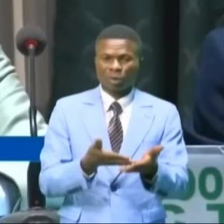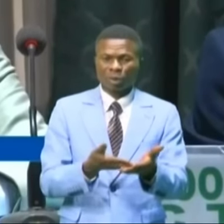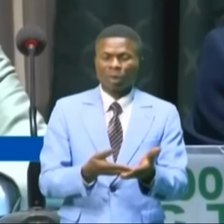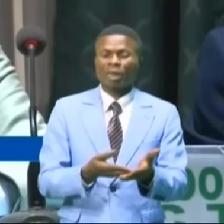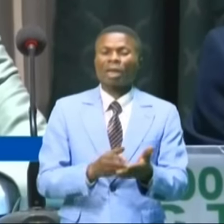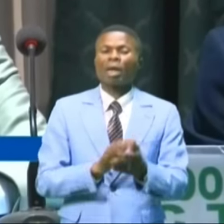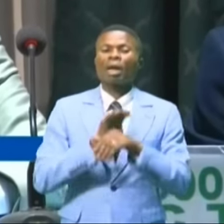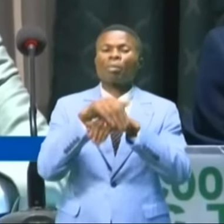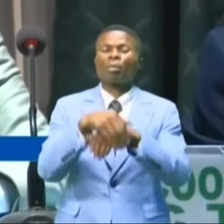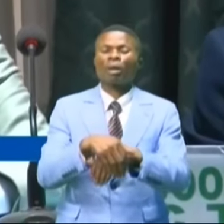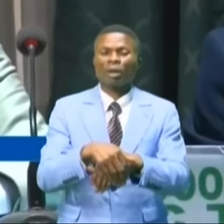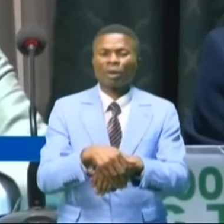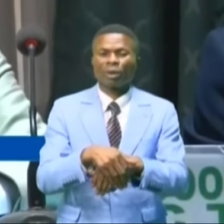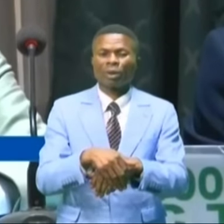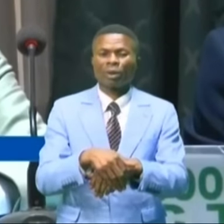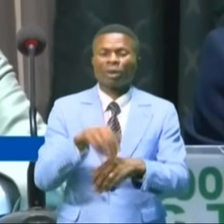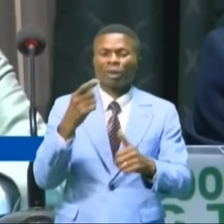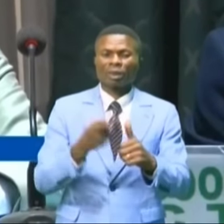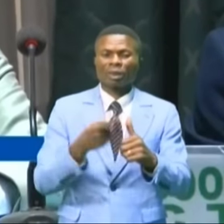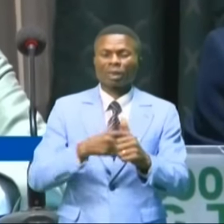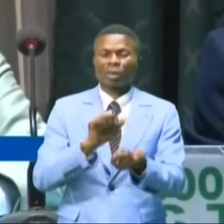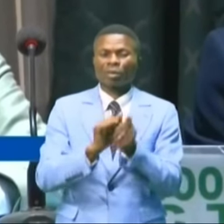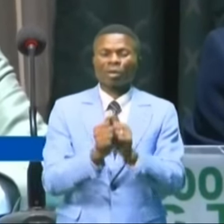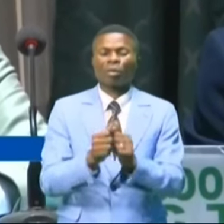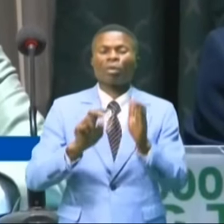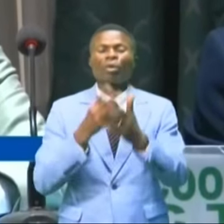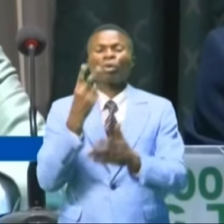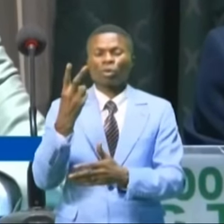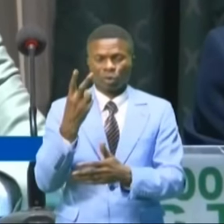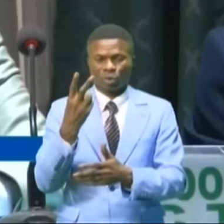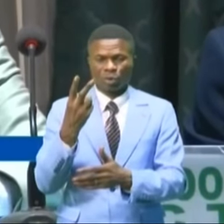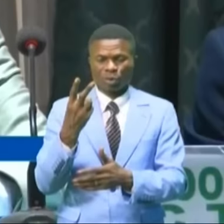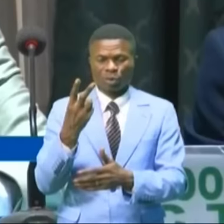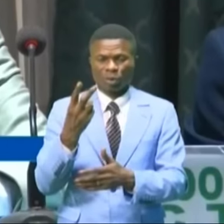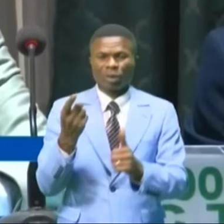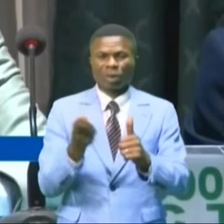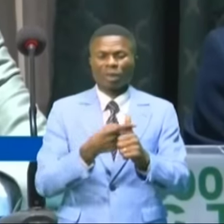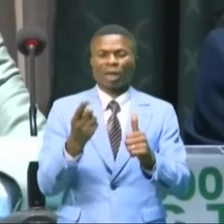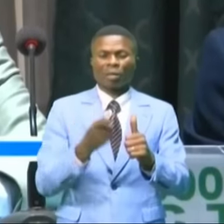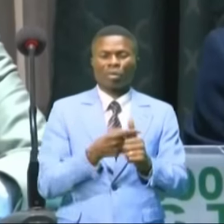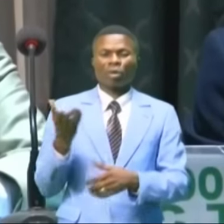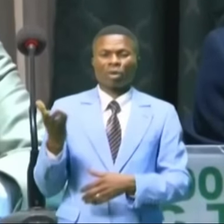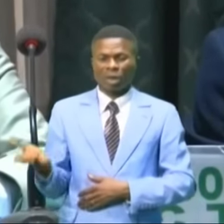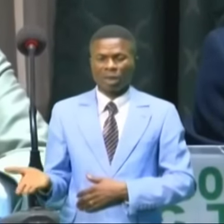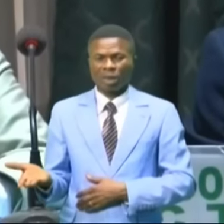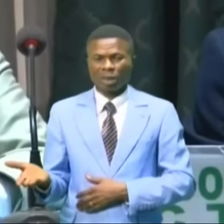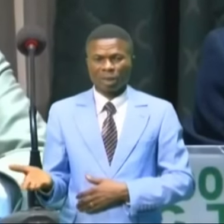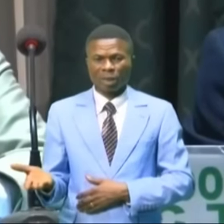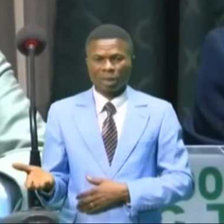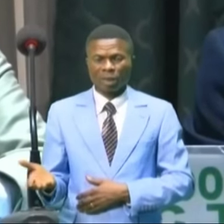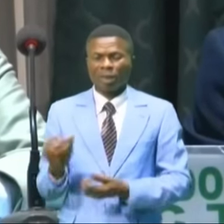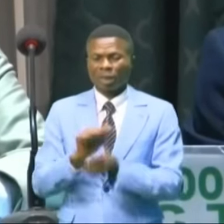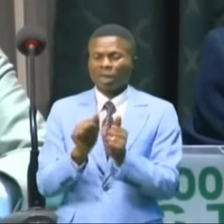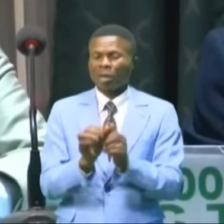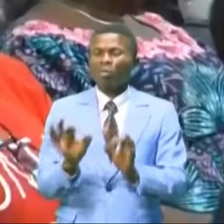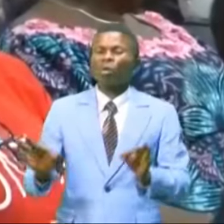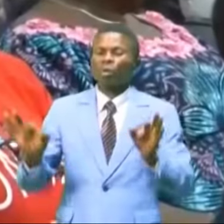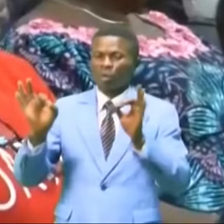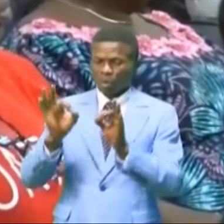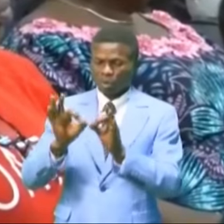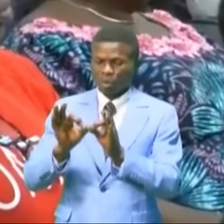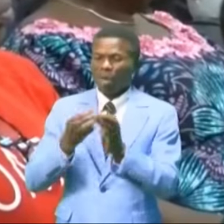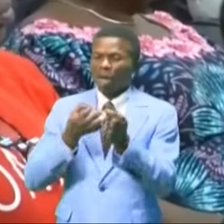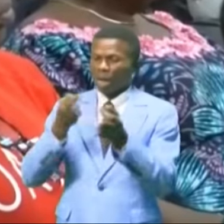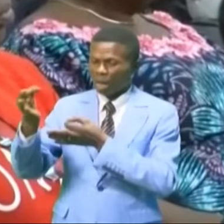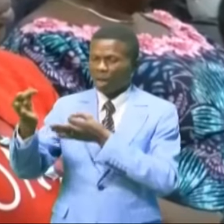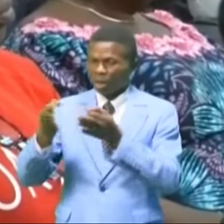intervient sous une double coloration. Il y a d'une part cette nécessité de faire le point